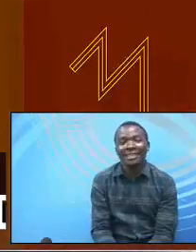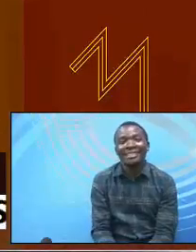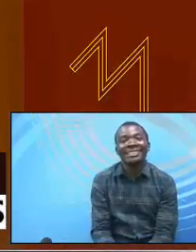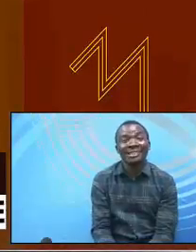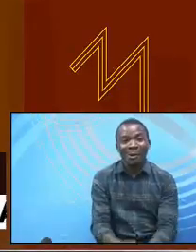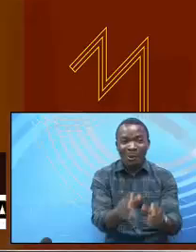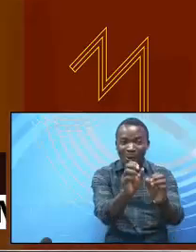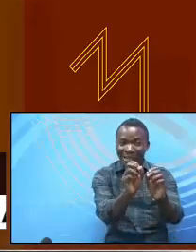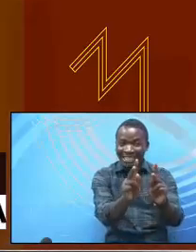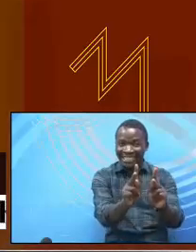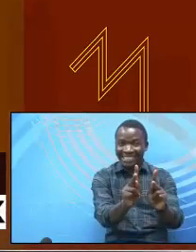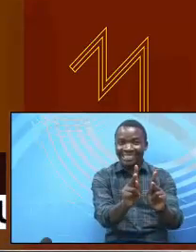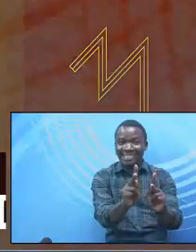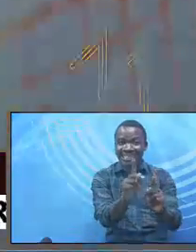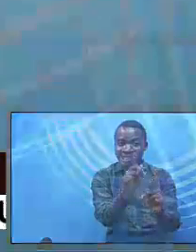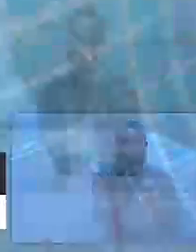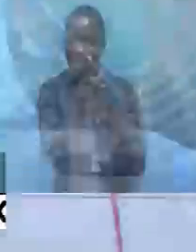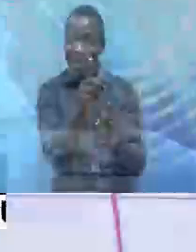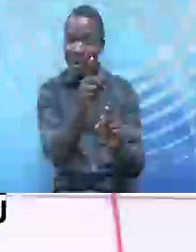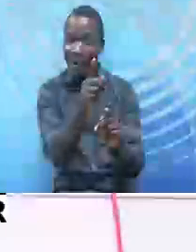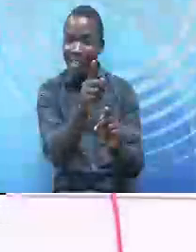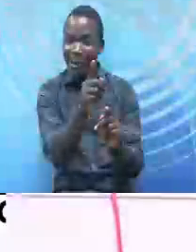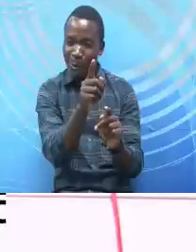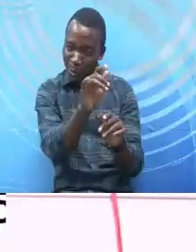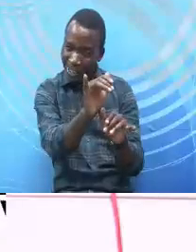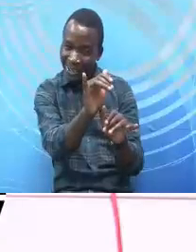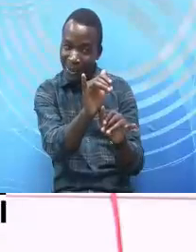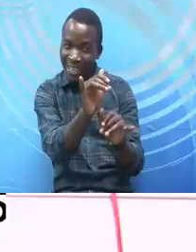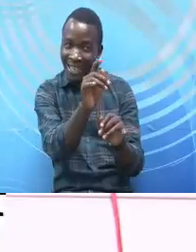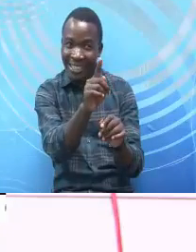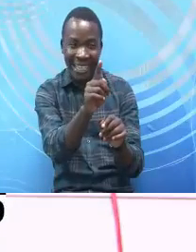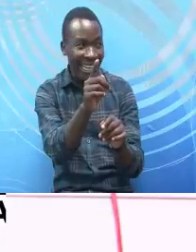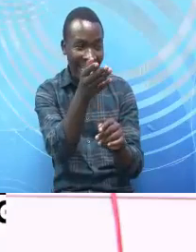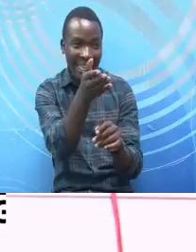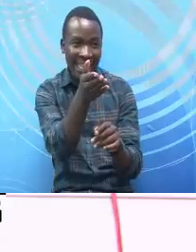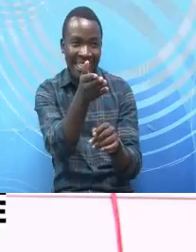Urakoze cyane. Ubwo rero tukiri aho ngaho, buriya hari ukuntu